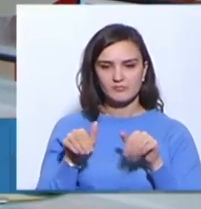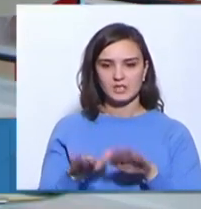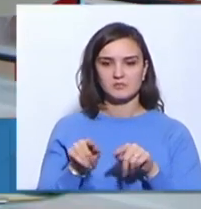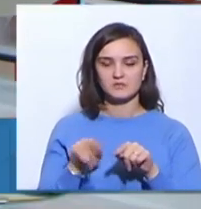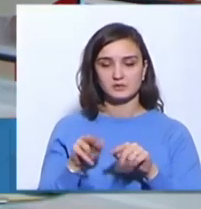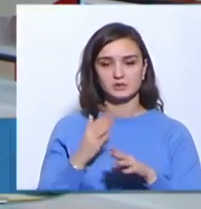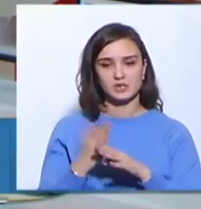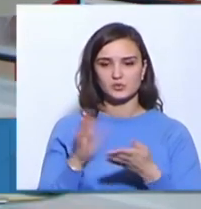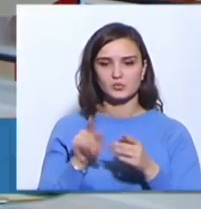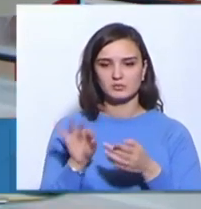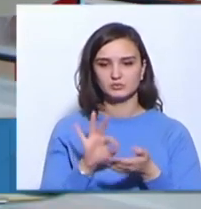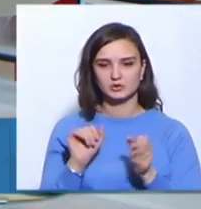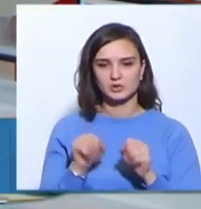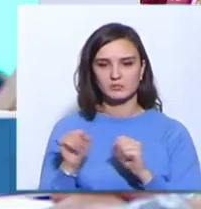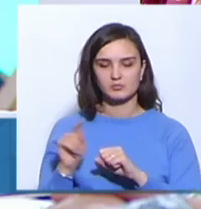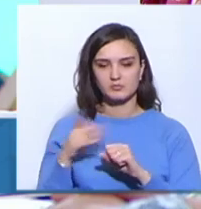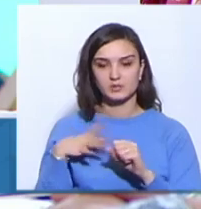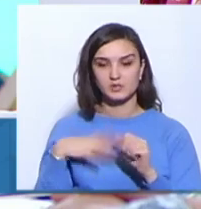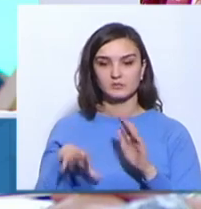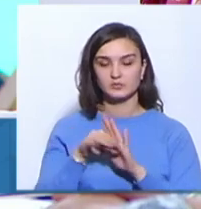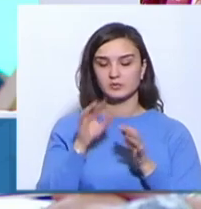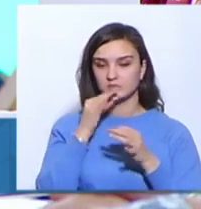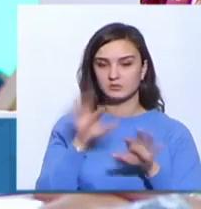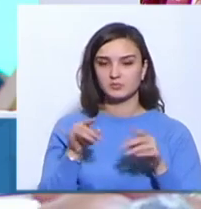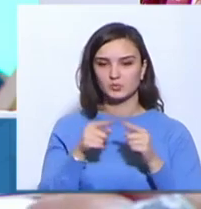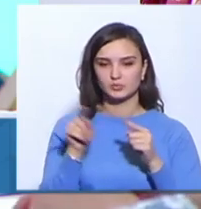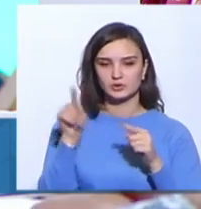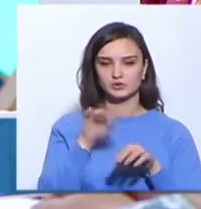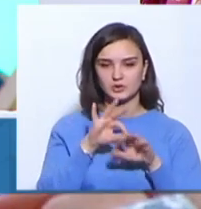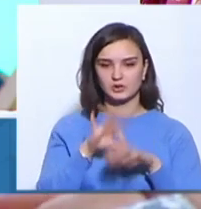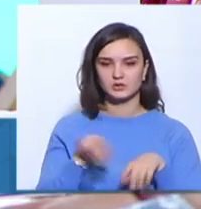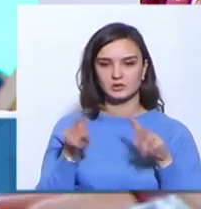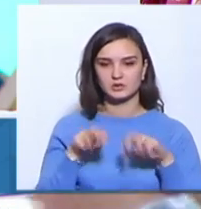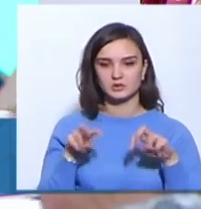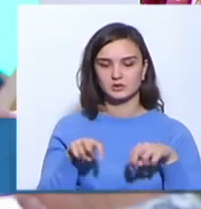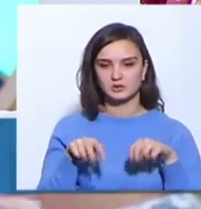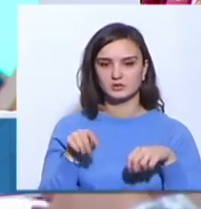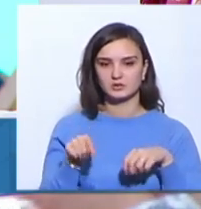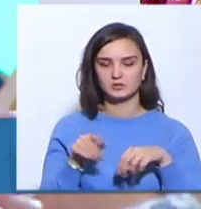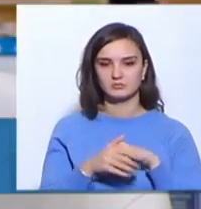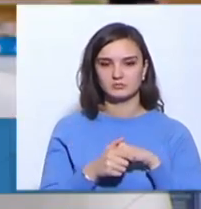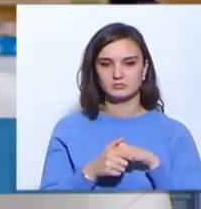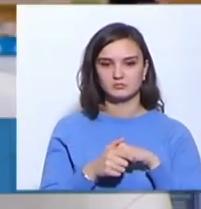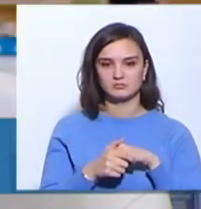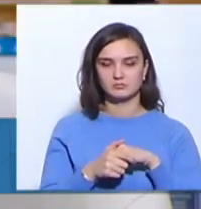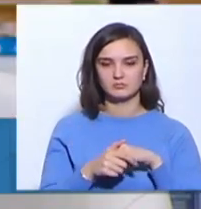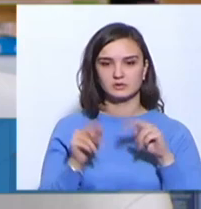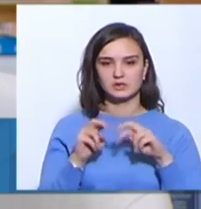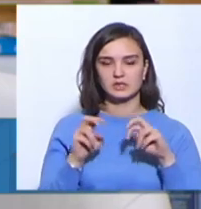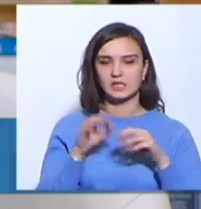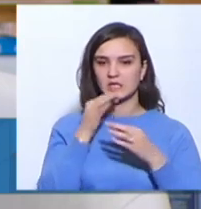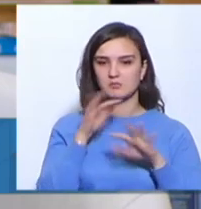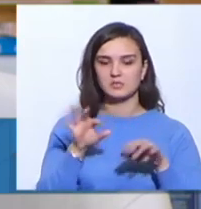გადამწყვეტი და არის თუ არა ამის შესაძლებლობა, რომ საქართველოს ნებისმიერ კუთხეში ჩატარდეს ეს სკრინინგი? სკრინინგი ნებისმიერი